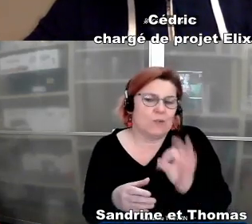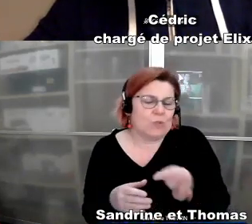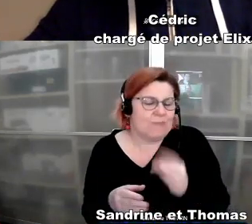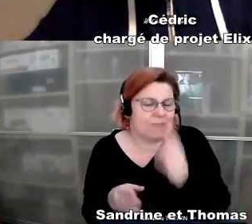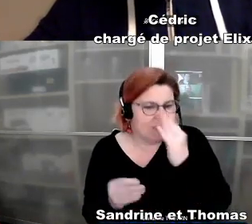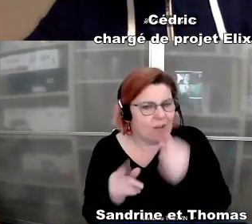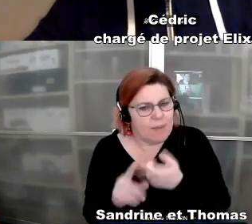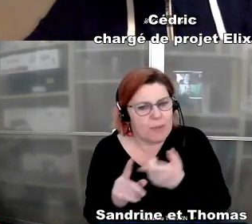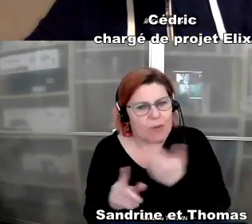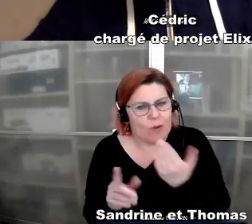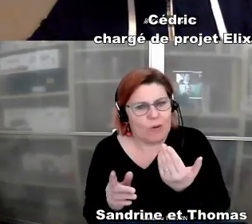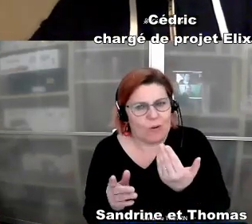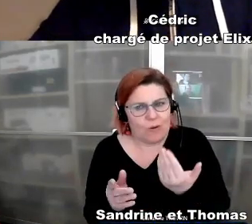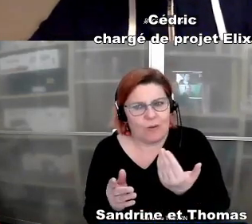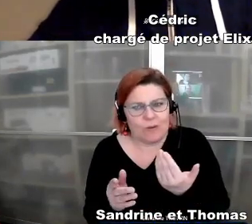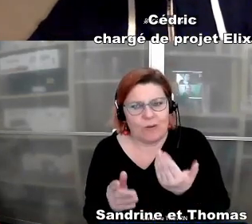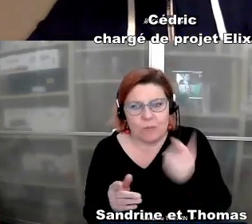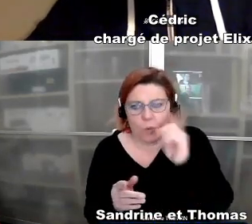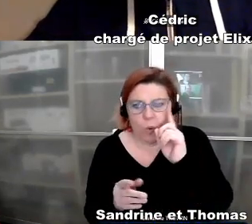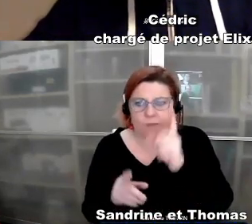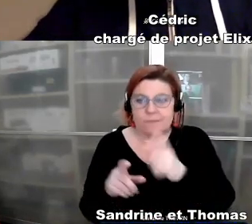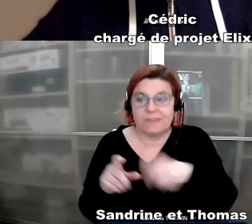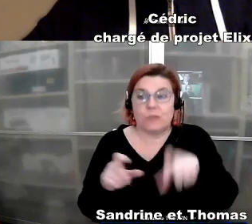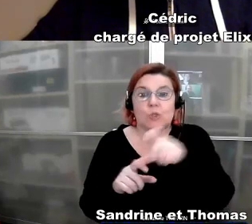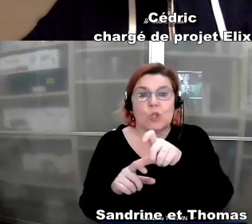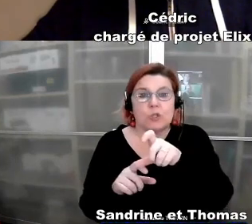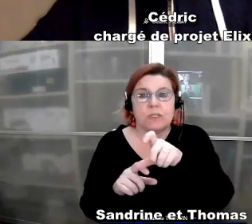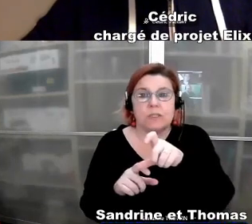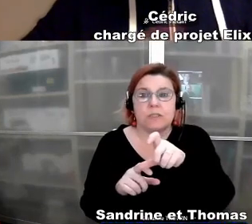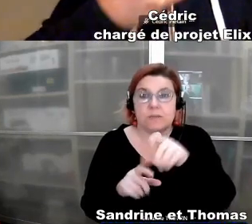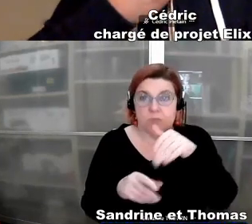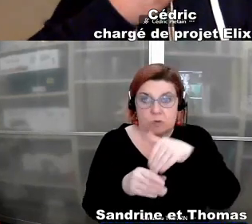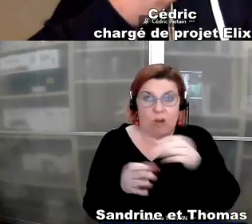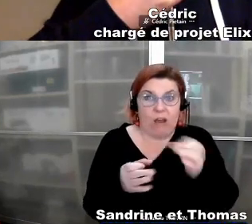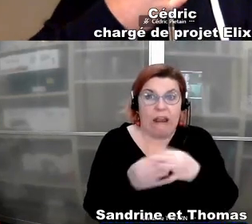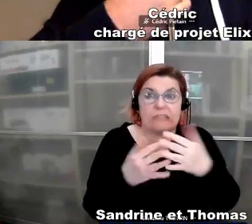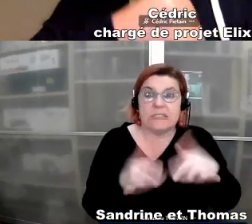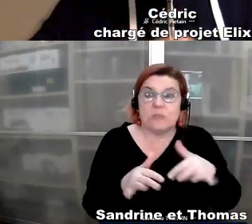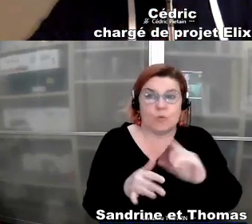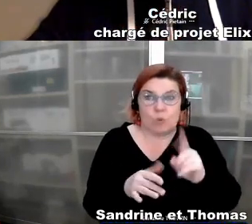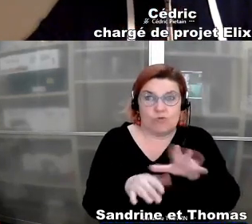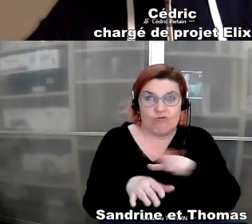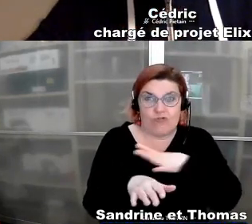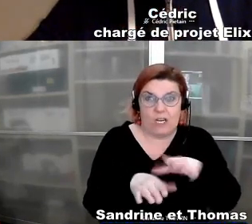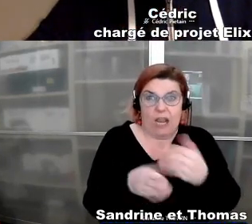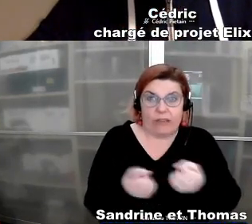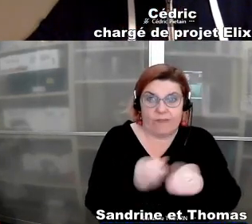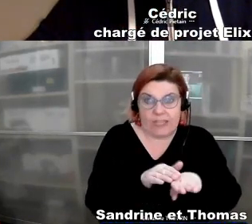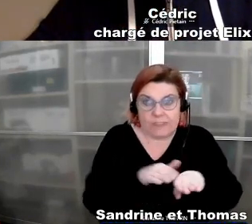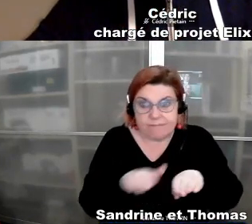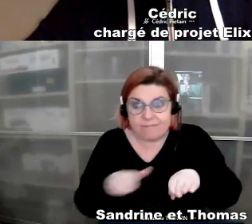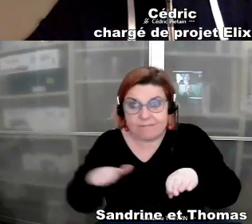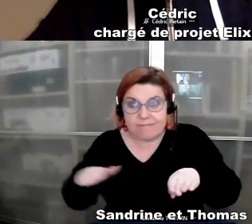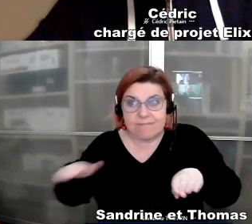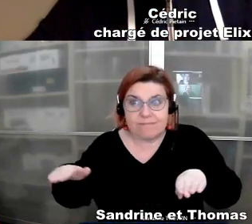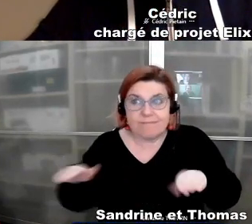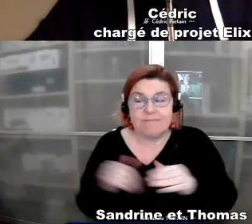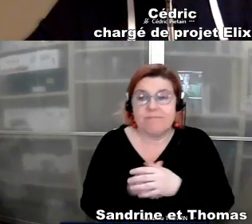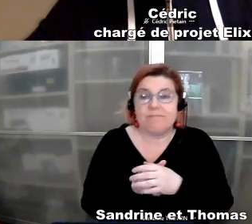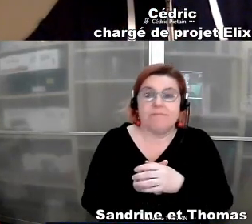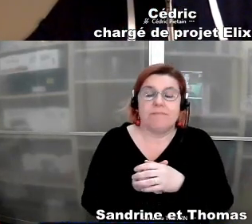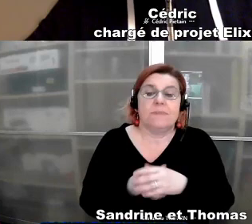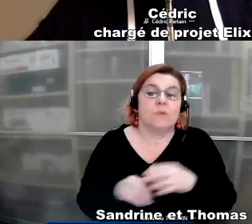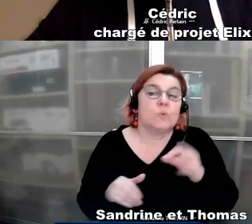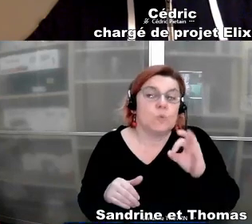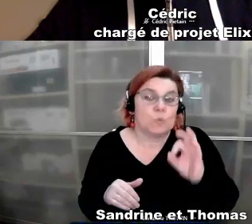important parce qu'en fait, à Signe de Sens, il n'y a pas qu'Elix, il y a aussi plein d'autres activités. Donc oui,